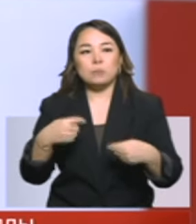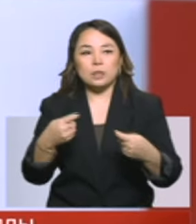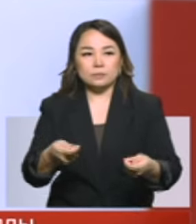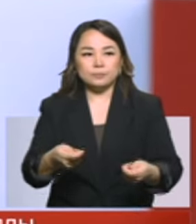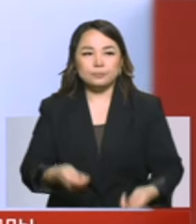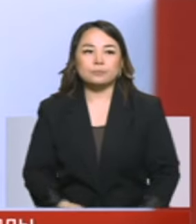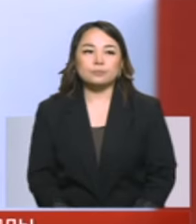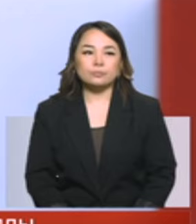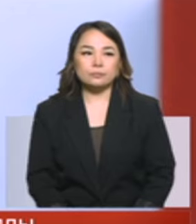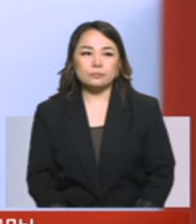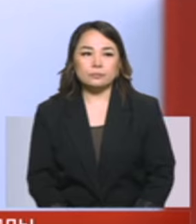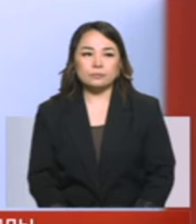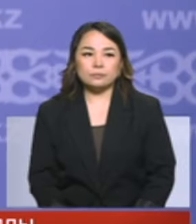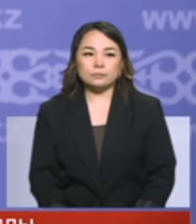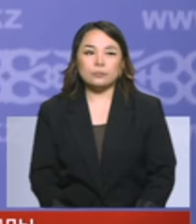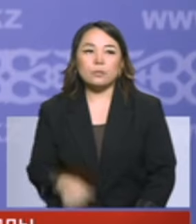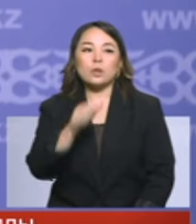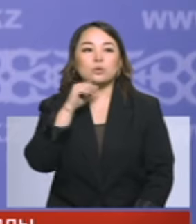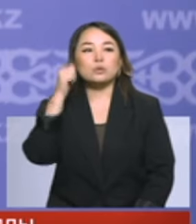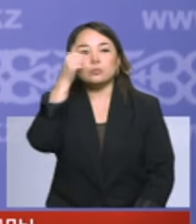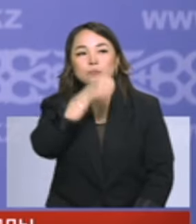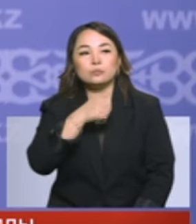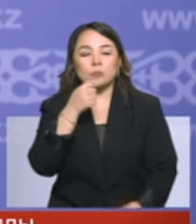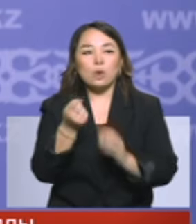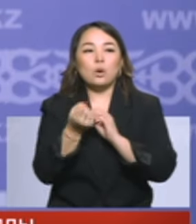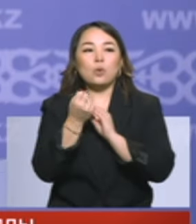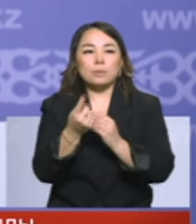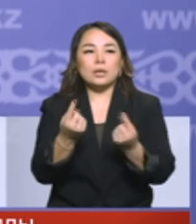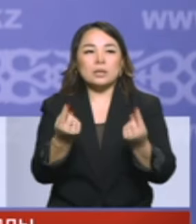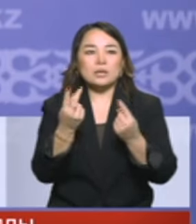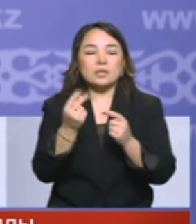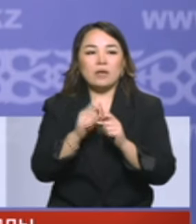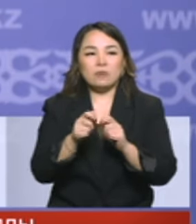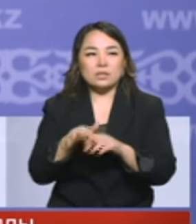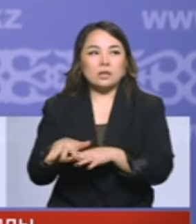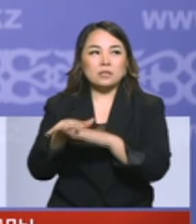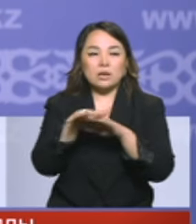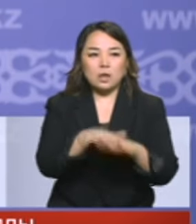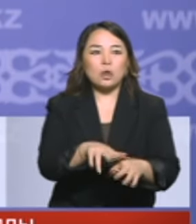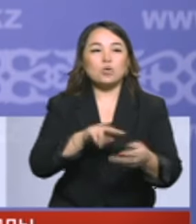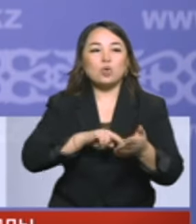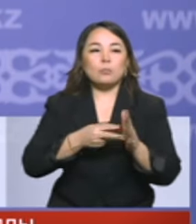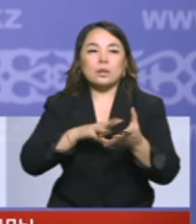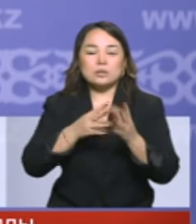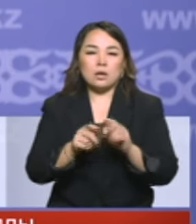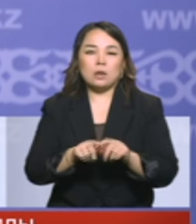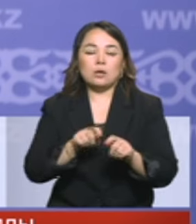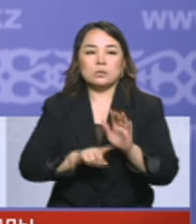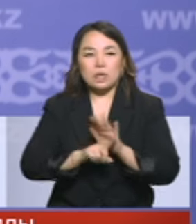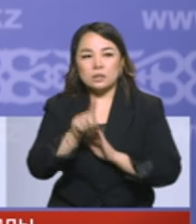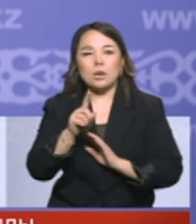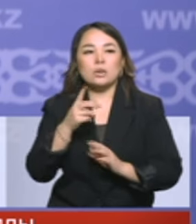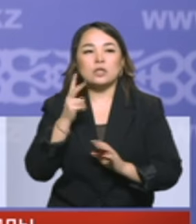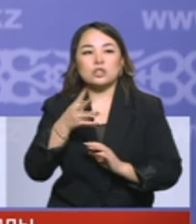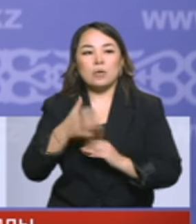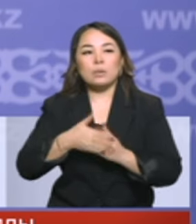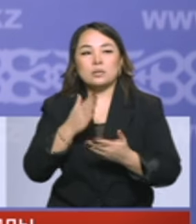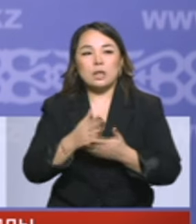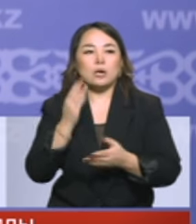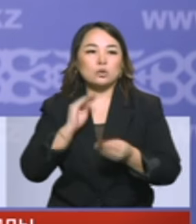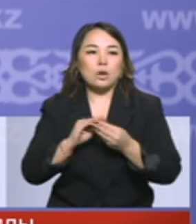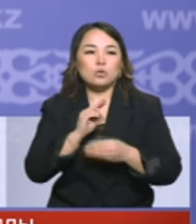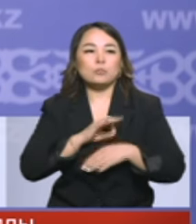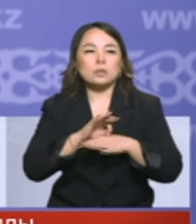берілмек. Өткен жылы 11 ірі инвестициялық жобалар іске қосылып, 2,5-нан астам тұрақты жұмыс орны